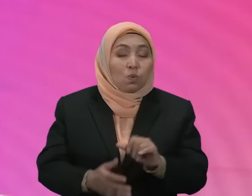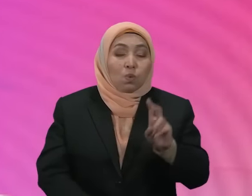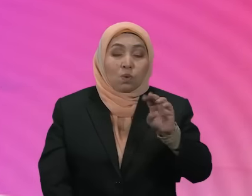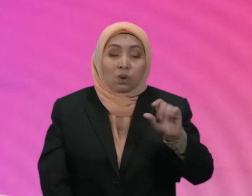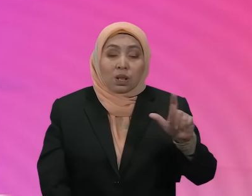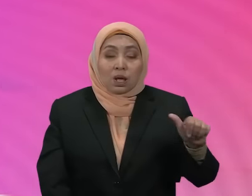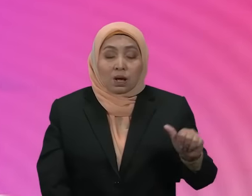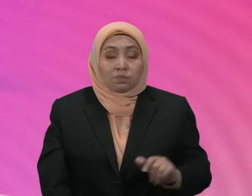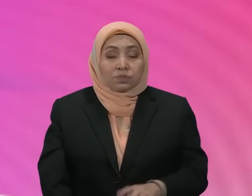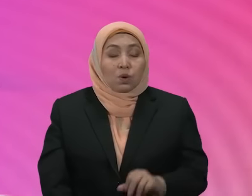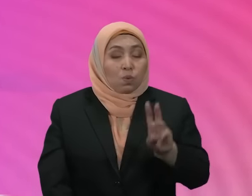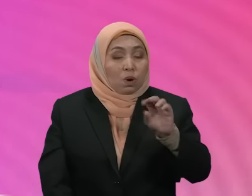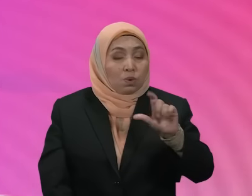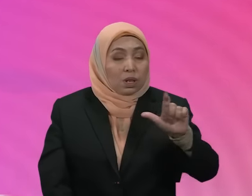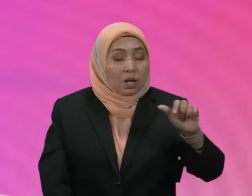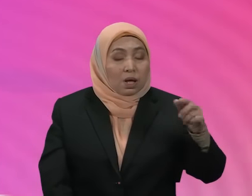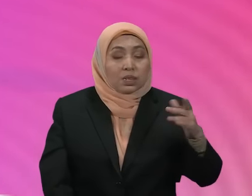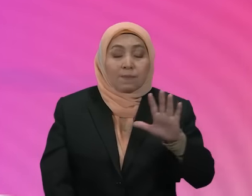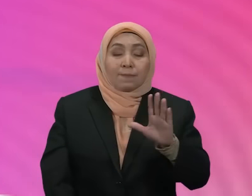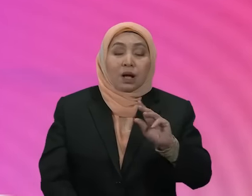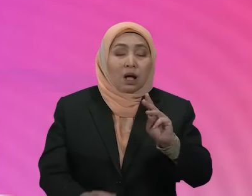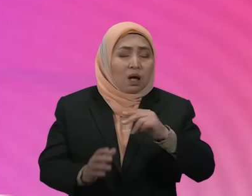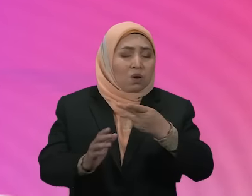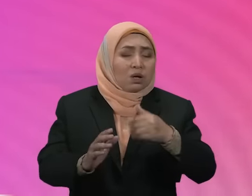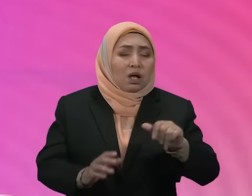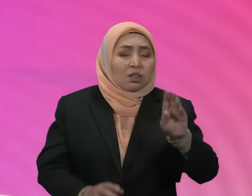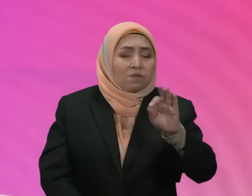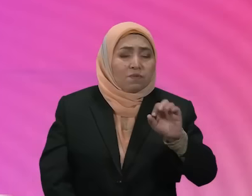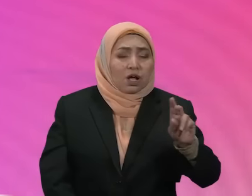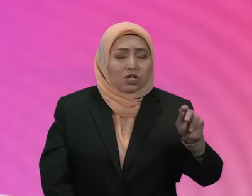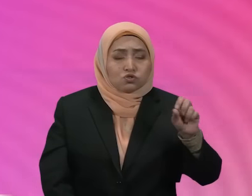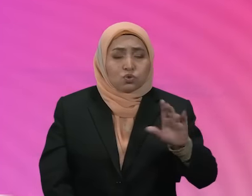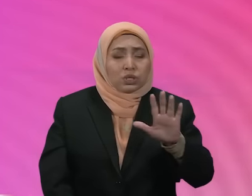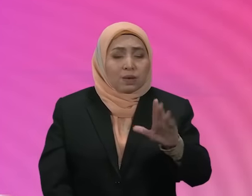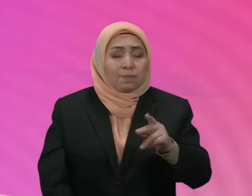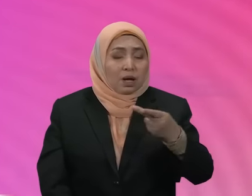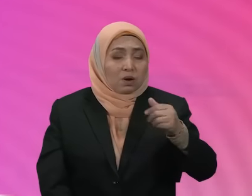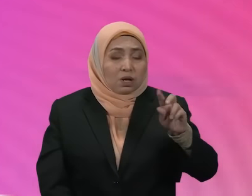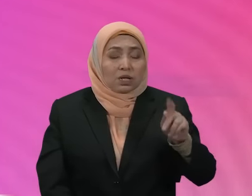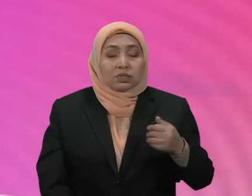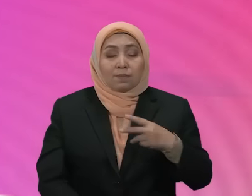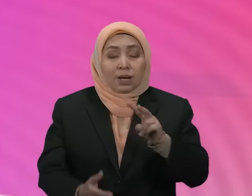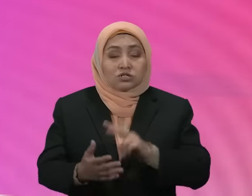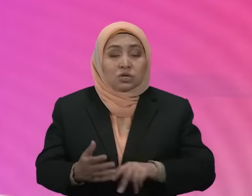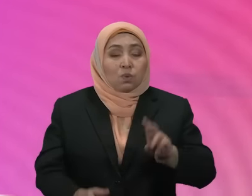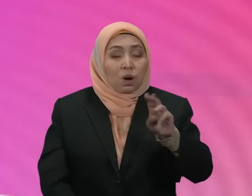kalau wa ula dengan lima harakat. Faizun pun lima harakat kita baca kan.